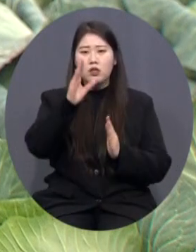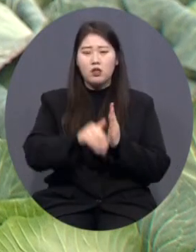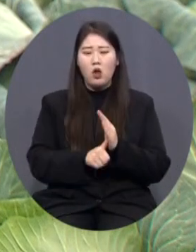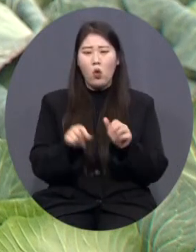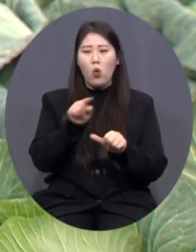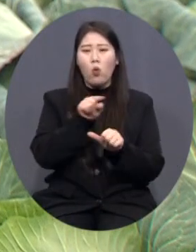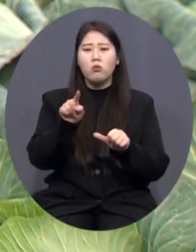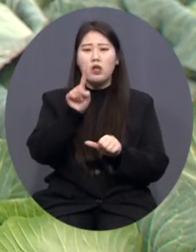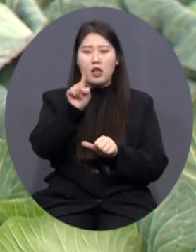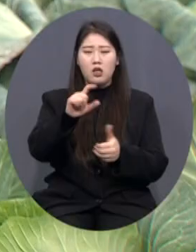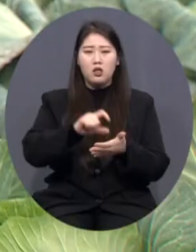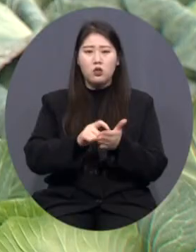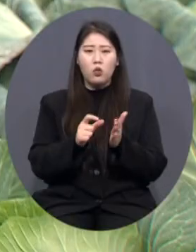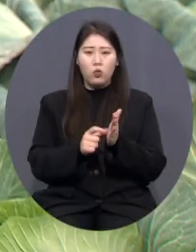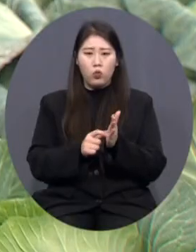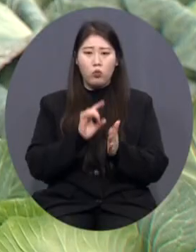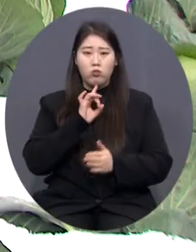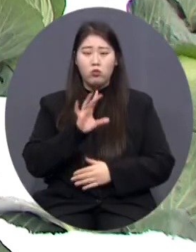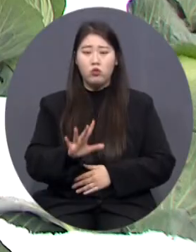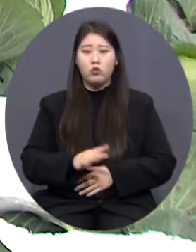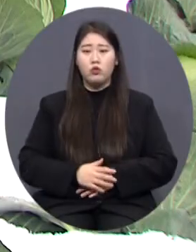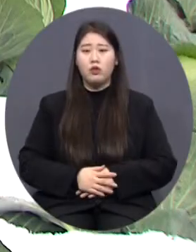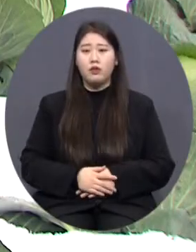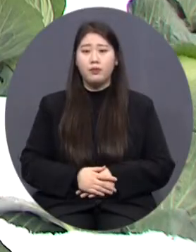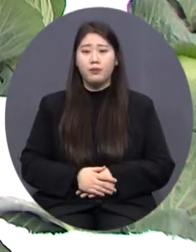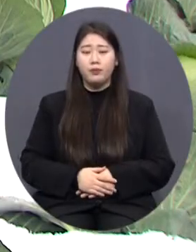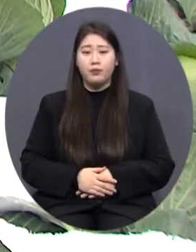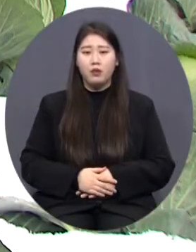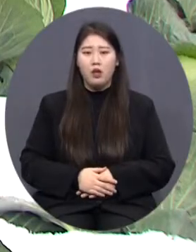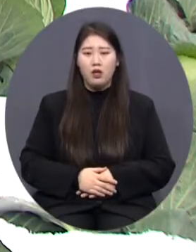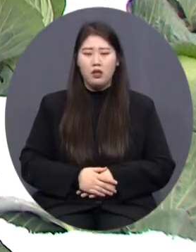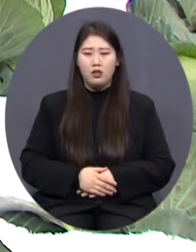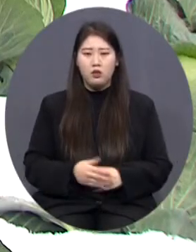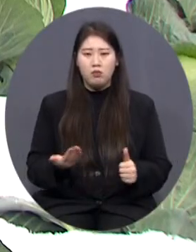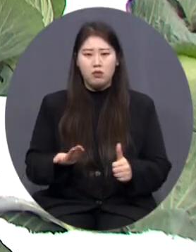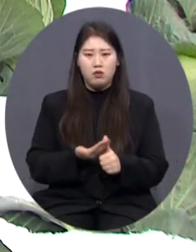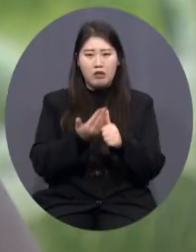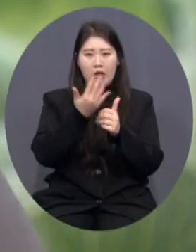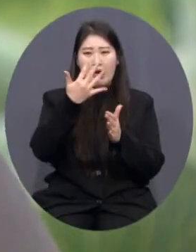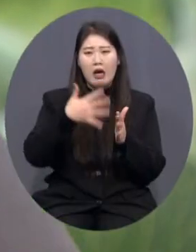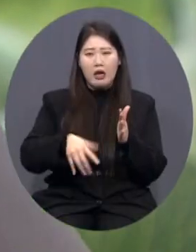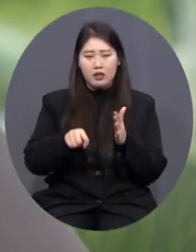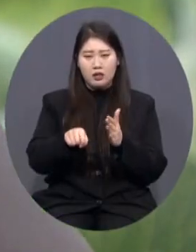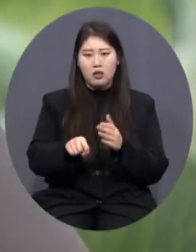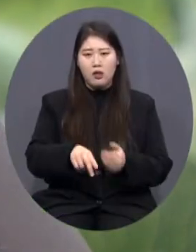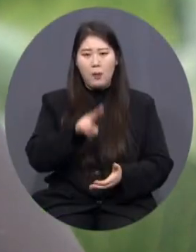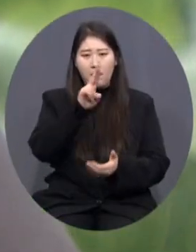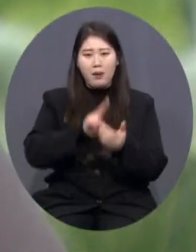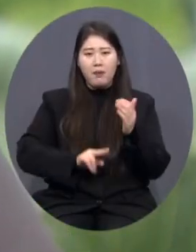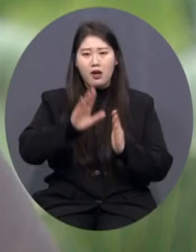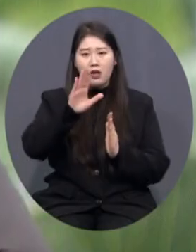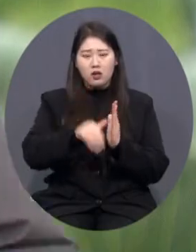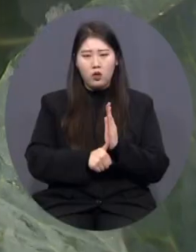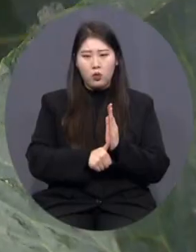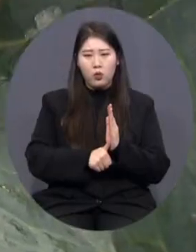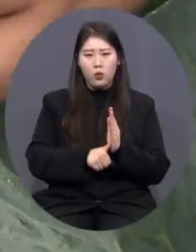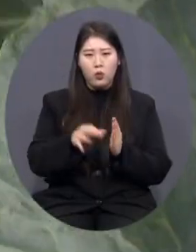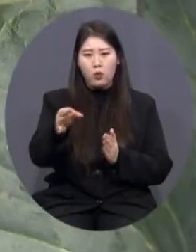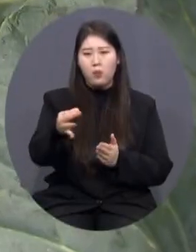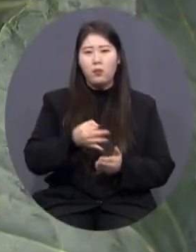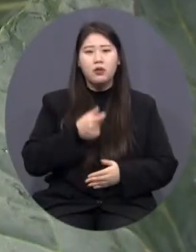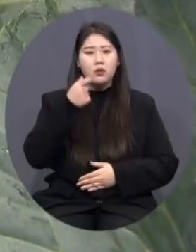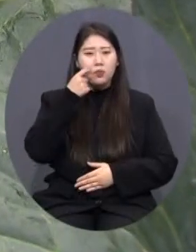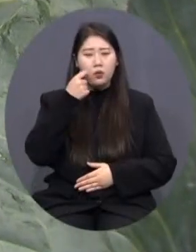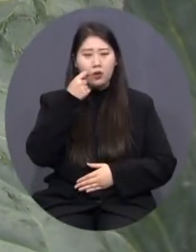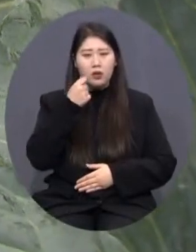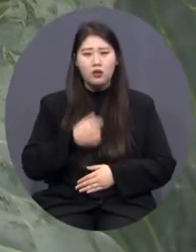5분의 1 크기 정도밖에 되지 않습니다. 덜 자란 양배추는 출하해도 제값을 받을 수 없어 농가들의 시름만